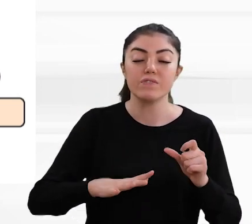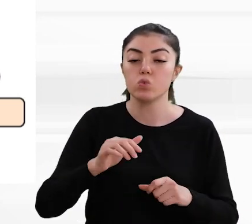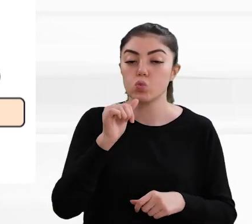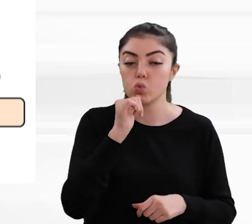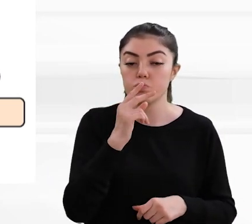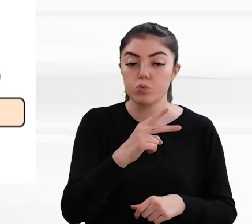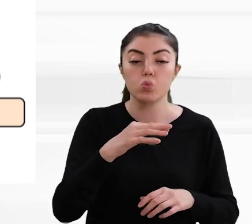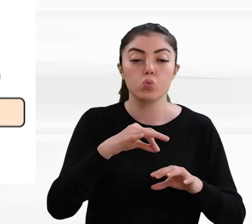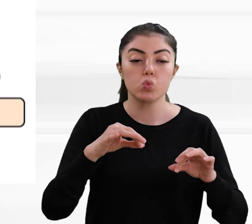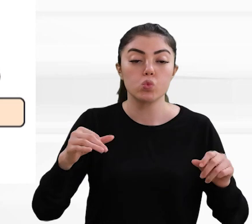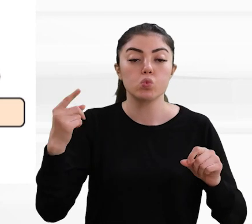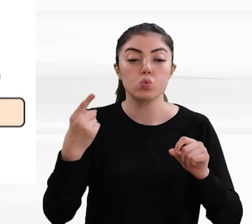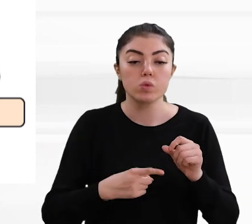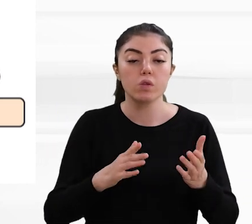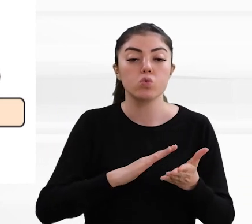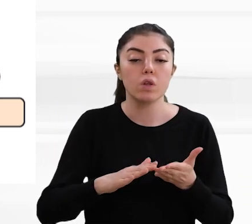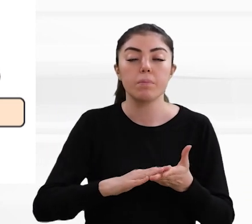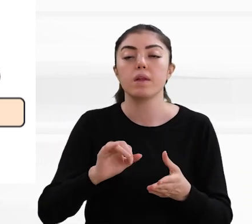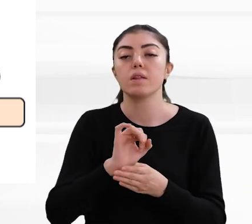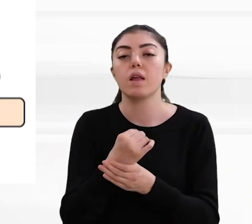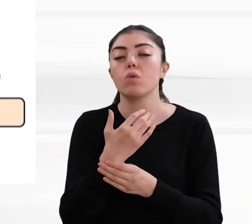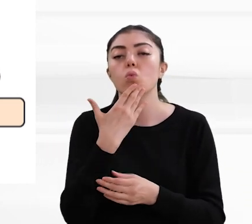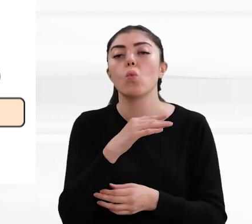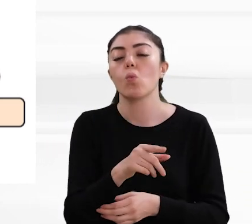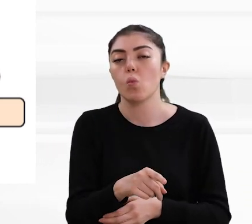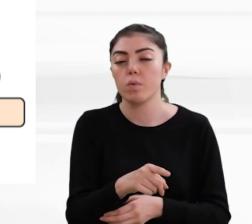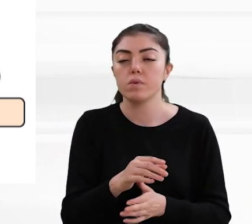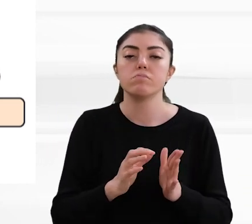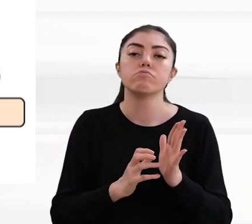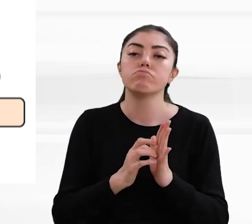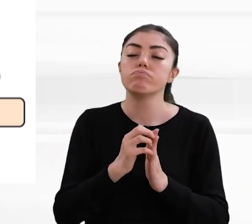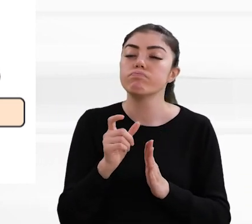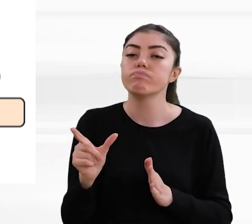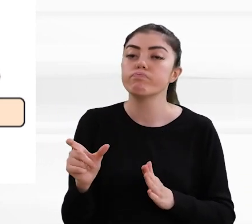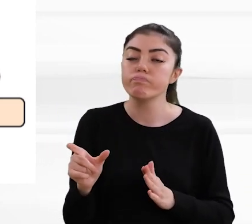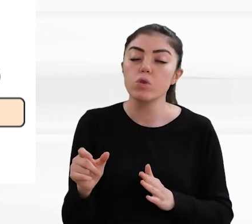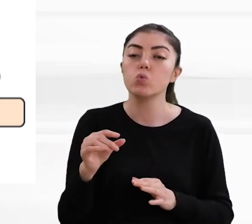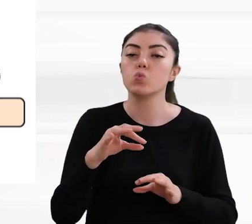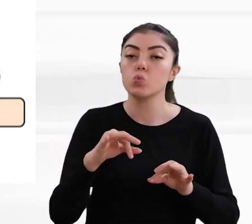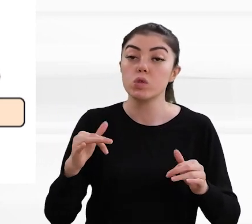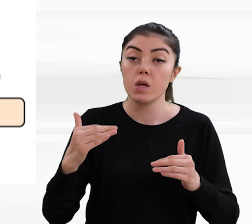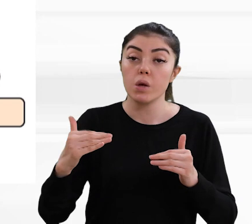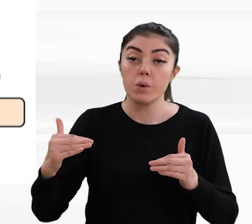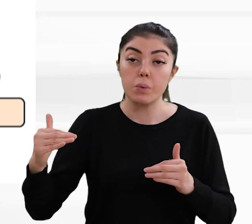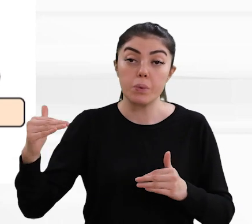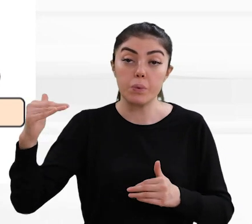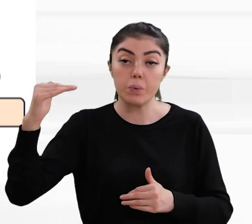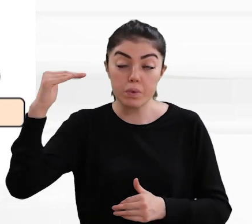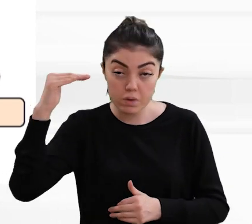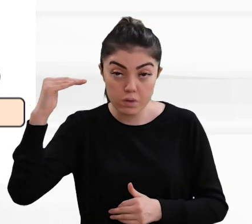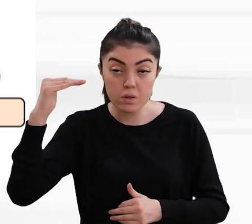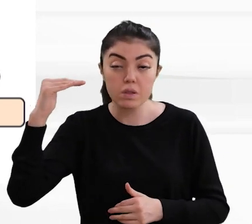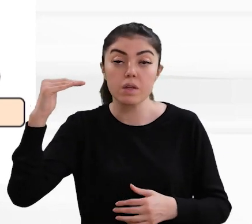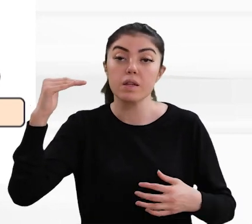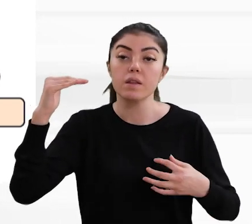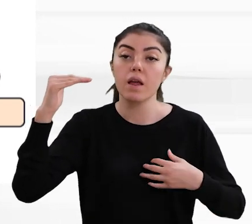yoktur Hemen bakalım Kırmızı çizgide göstermiş ölüm geçen gençler örümcek sen geç tuzluluk arttığında